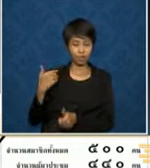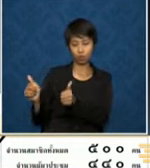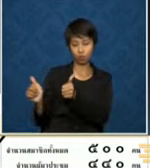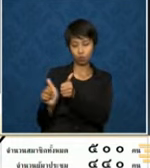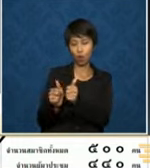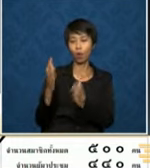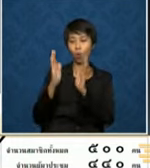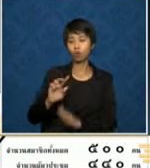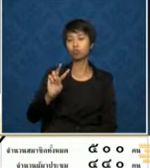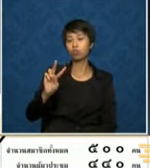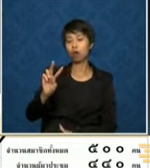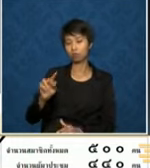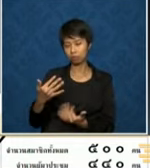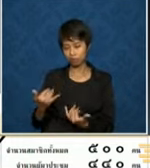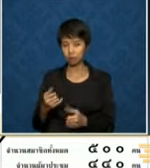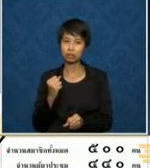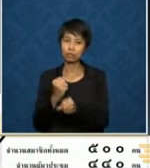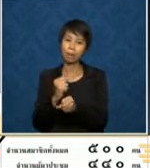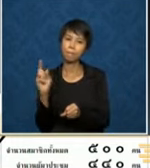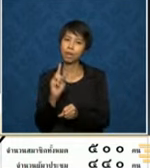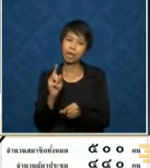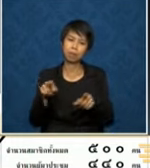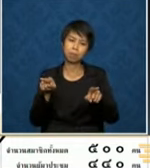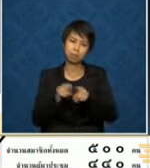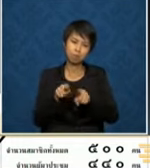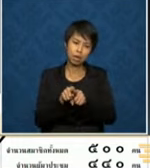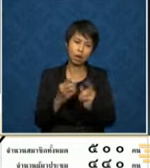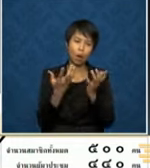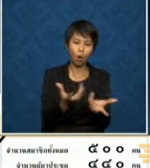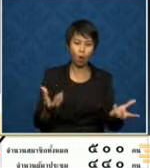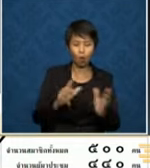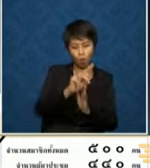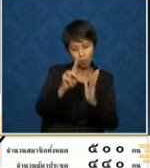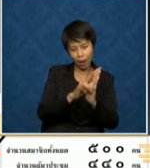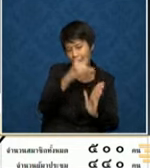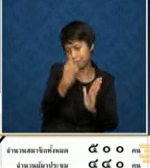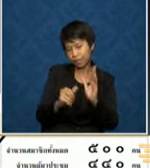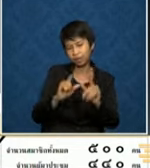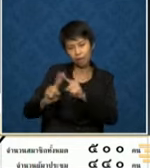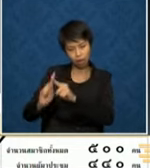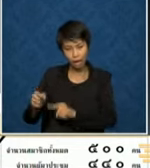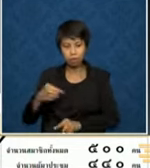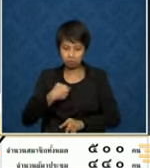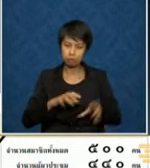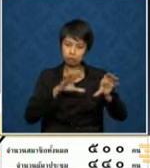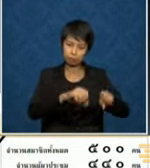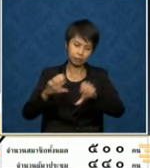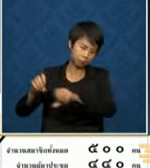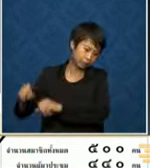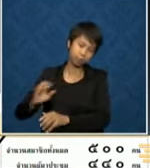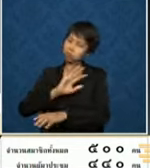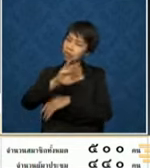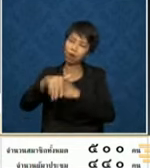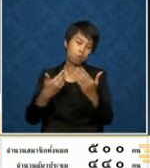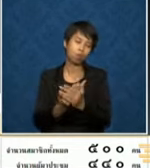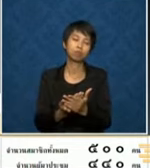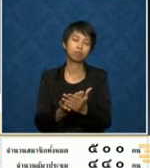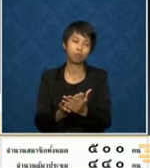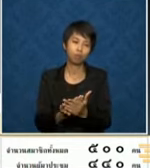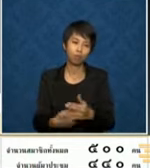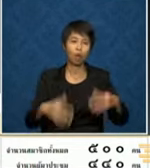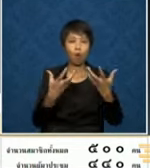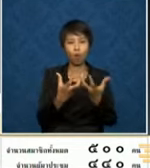จะประกาศทำสงครามกับสินค้าเถื่อนทุกประเภทท่านประธานที่เคารพครับสินค้